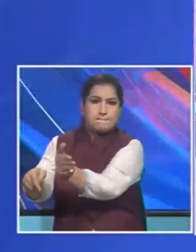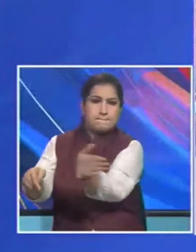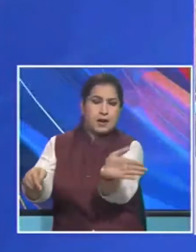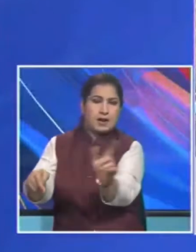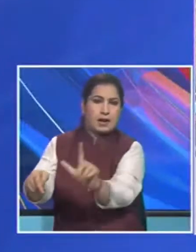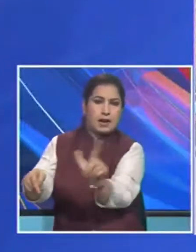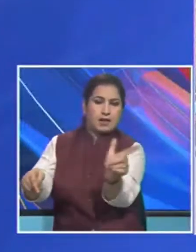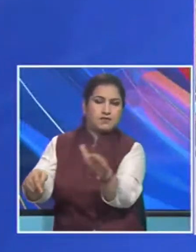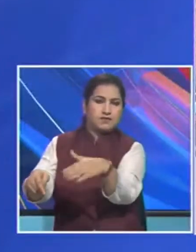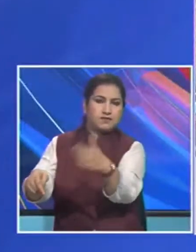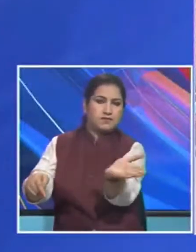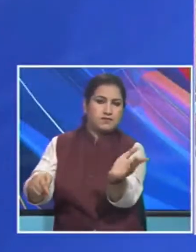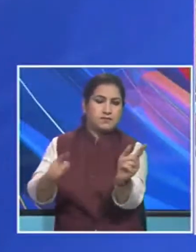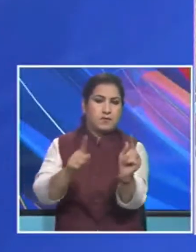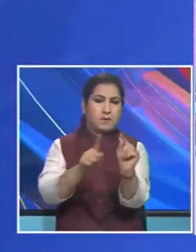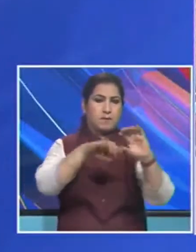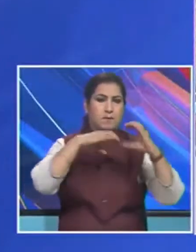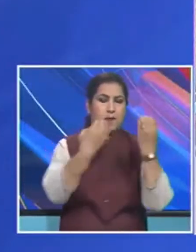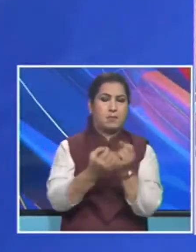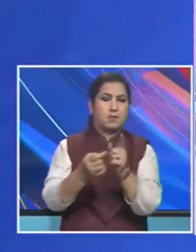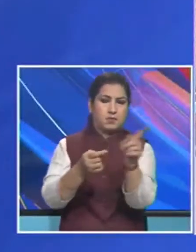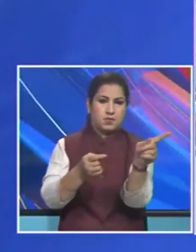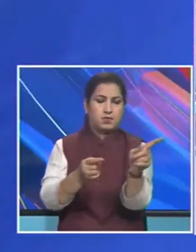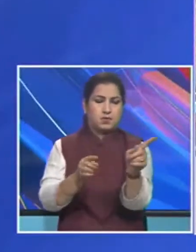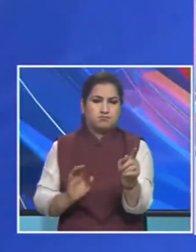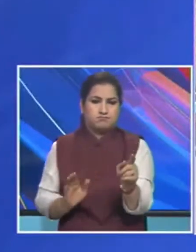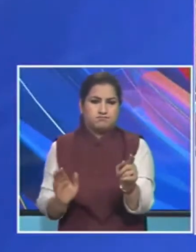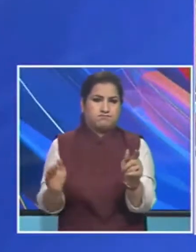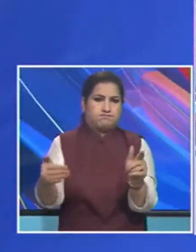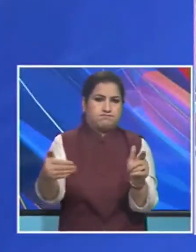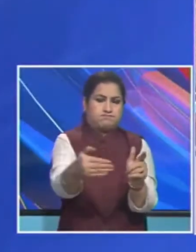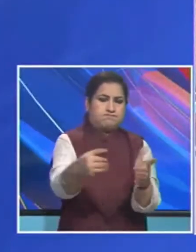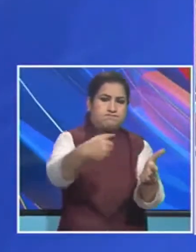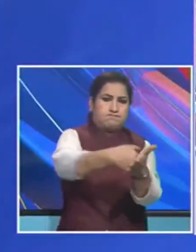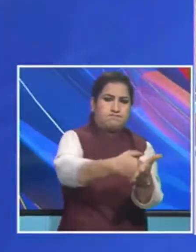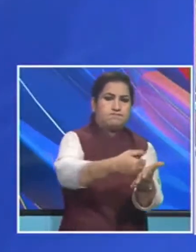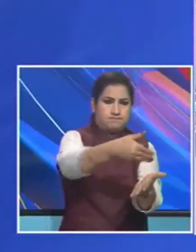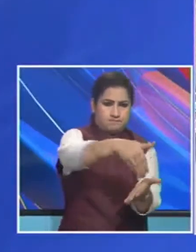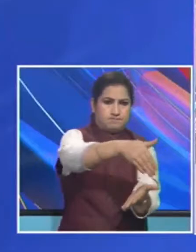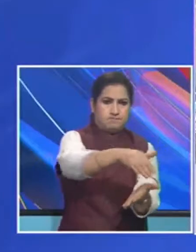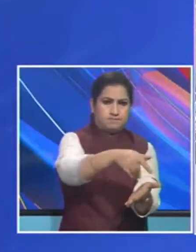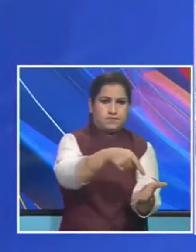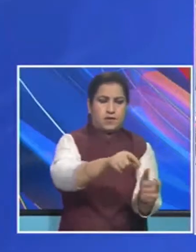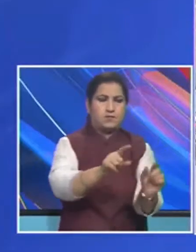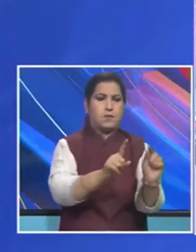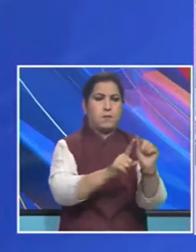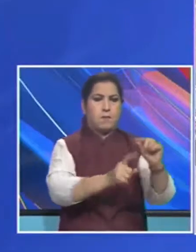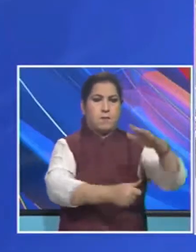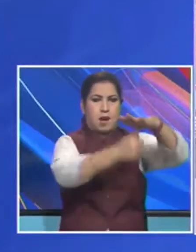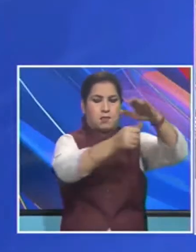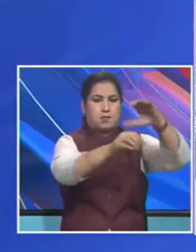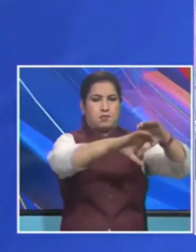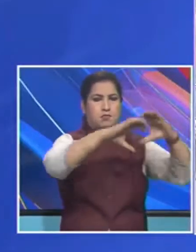संसद भवन है जो गंतव्य है इस काफिले का।